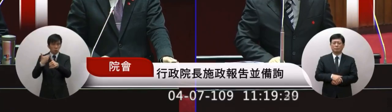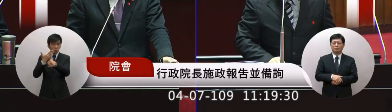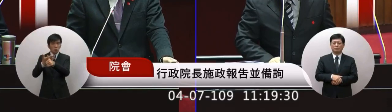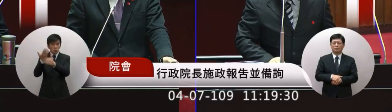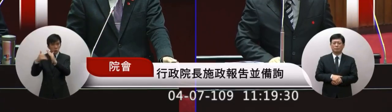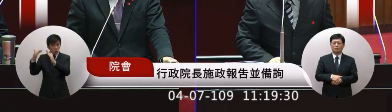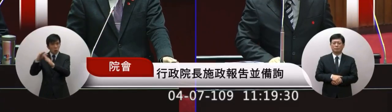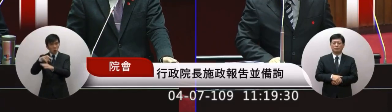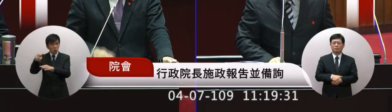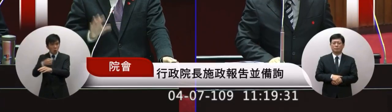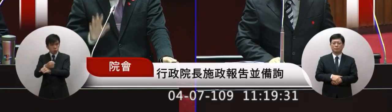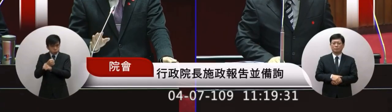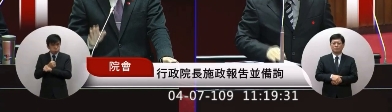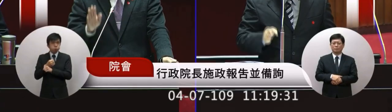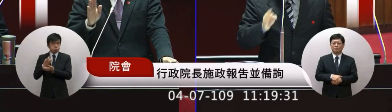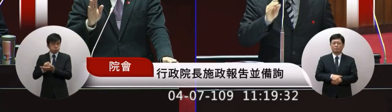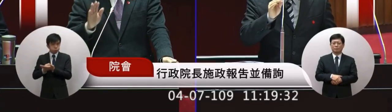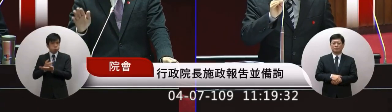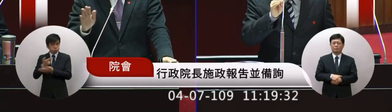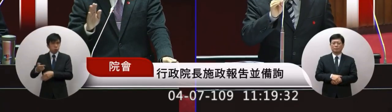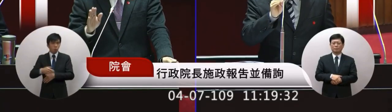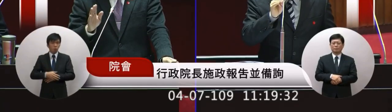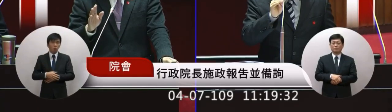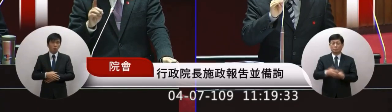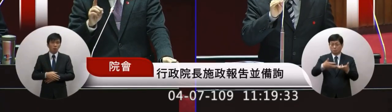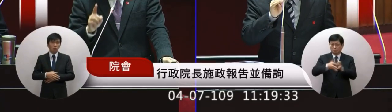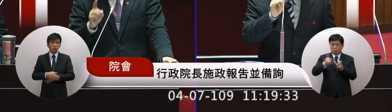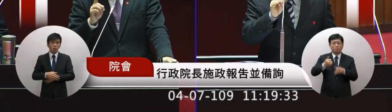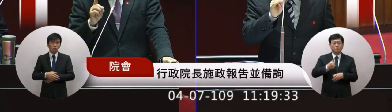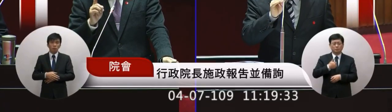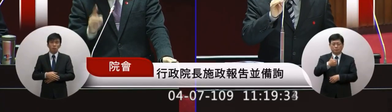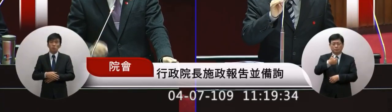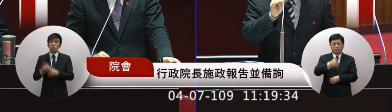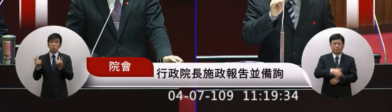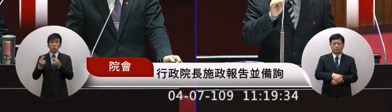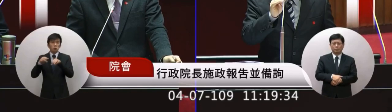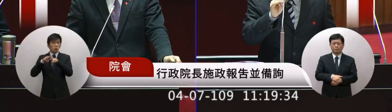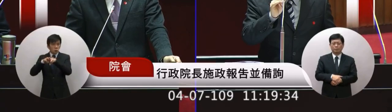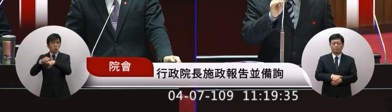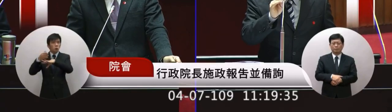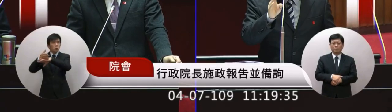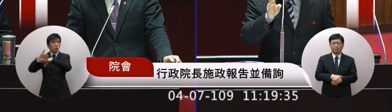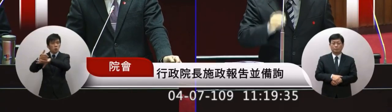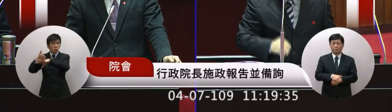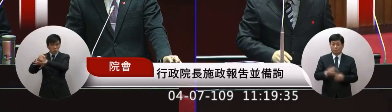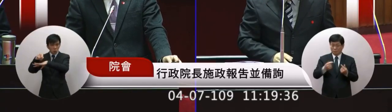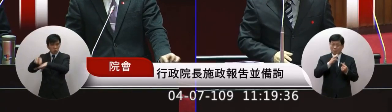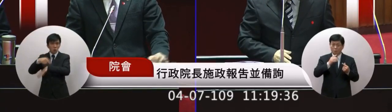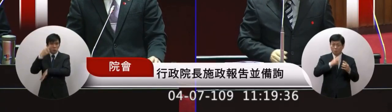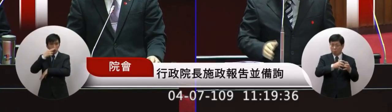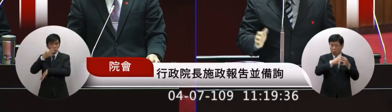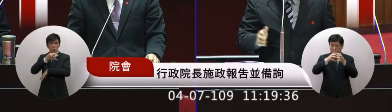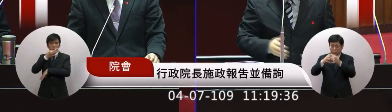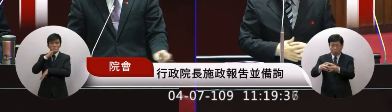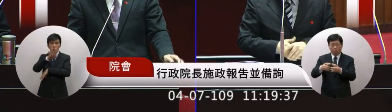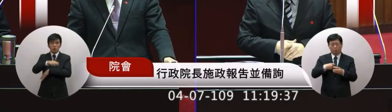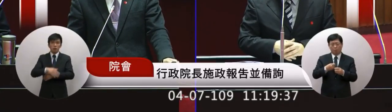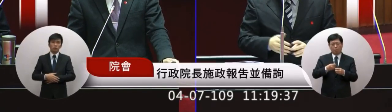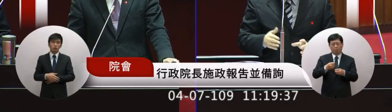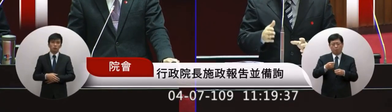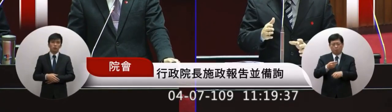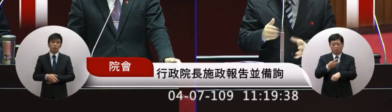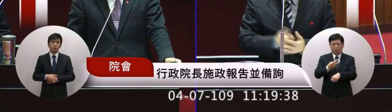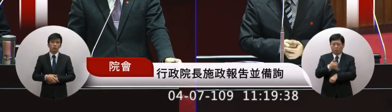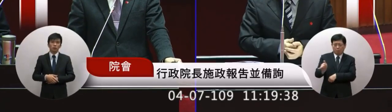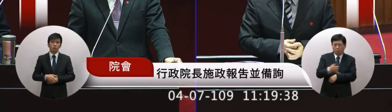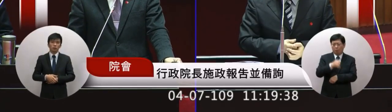要提高最高的警觉了，因为我想。外出的这件事情，移动一定是最大的风险。 是，就移动的部分嘛，哈。 是。 那我接下来我想